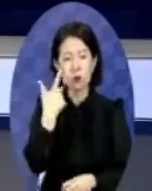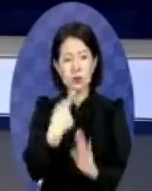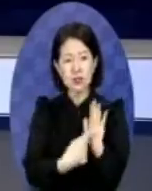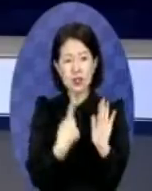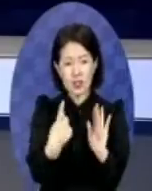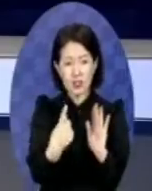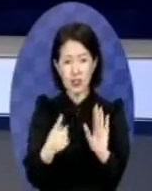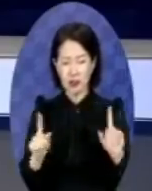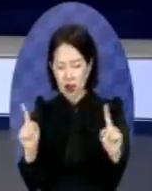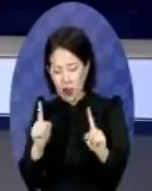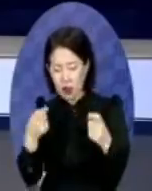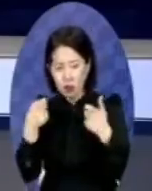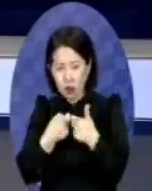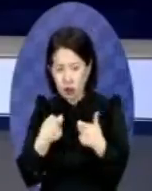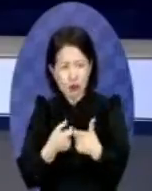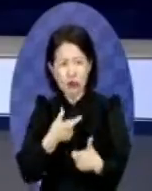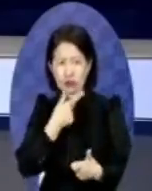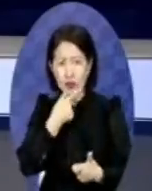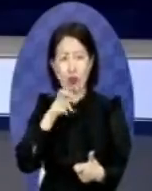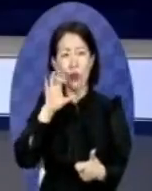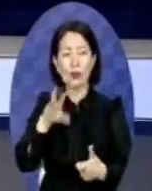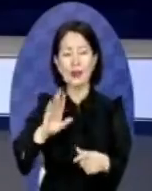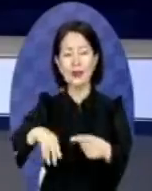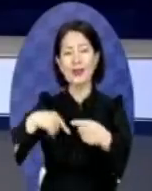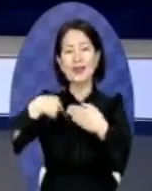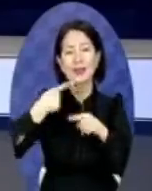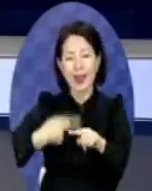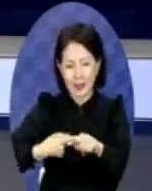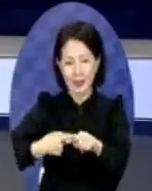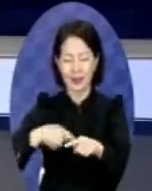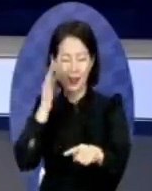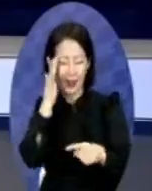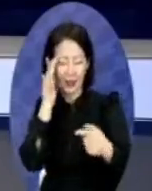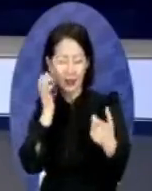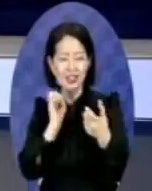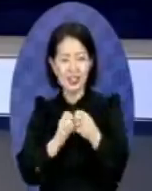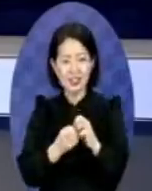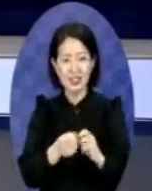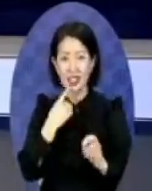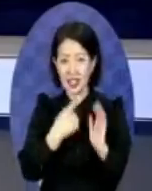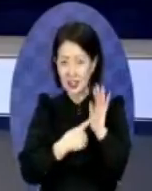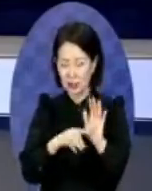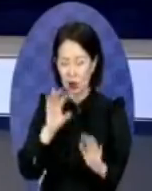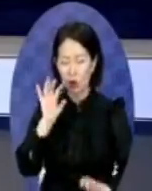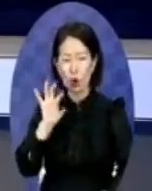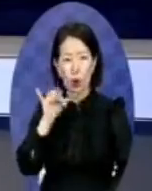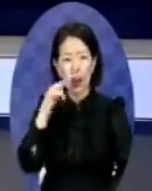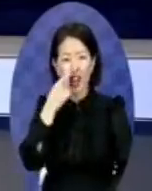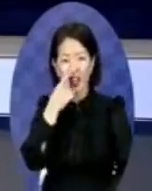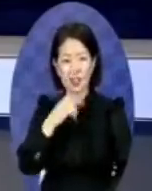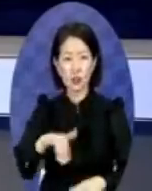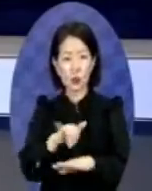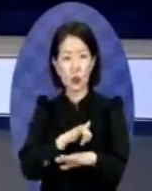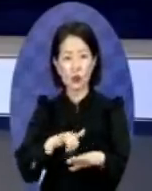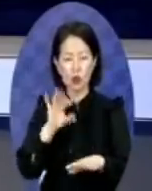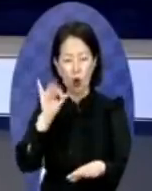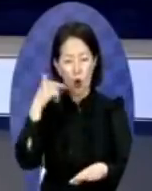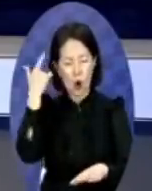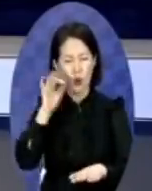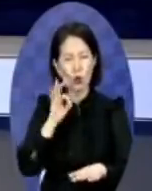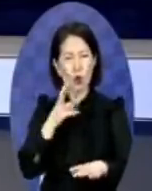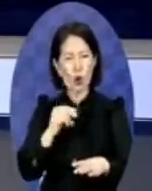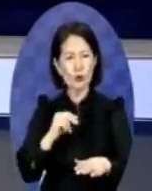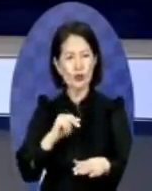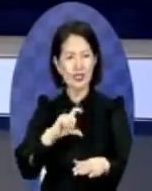хүрч чадахгүй бол дараагийн шатны арга хэмжээ хэрэгжүүлнэ гэдгээ мэдгдсэн учраас одоо Хятад улс оюуны өмчийн эрхийг хамгаалах болоод бусад